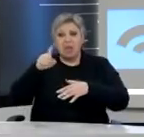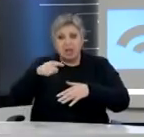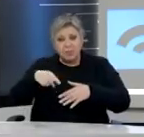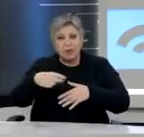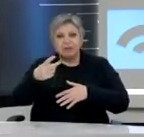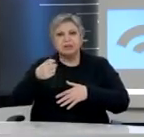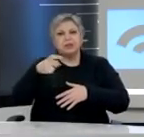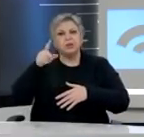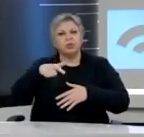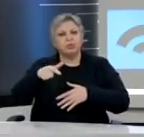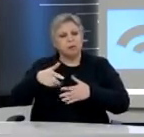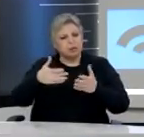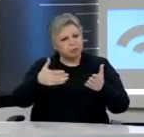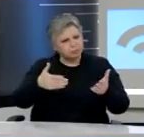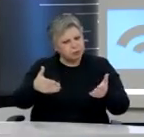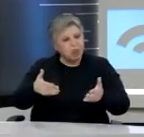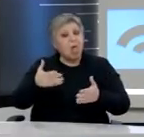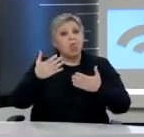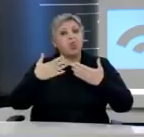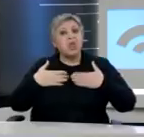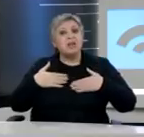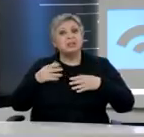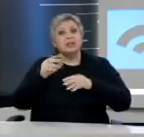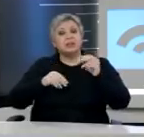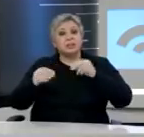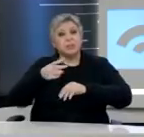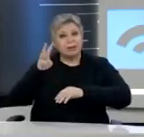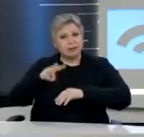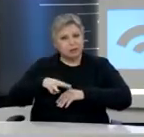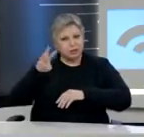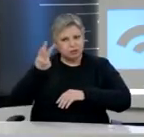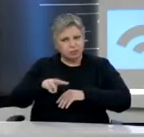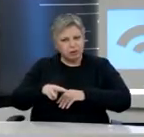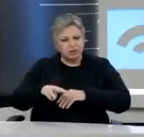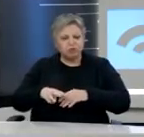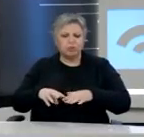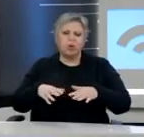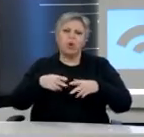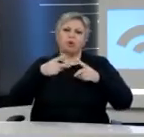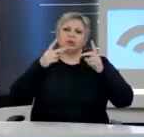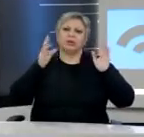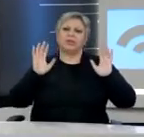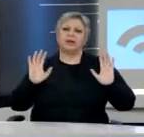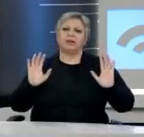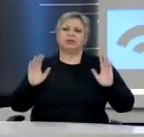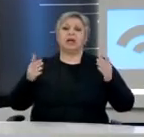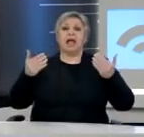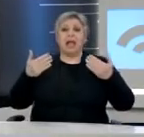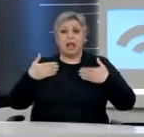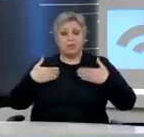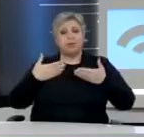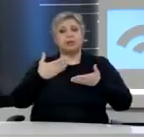θέλετε. Όποτε θέλετε. 3 μέρες να συζητάμε. Εμείς έχουμε μόνο μία δύναμη. Τη δύναμη των επιχειρημάτων